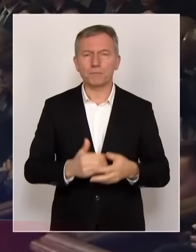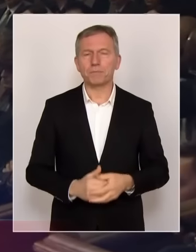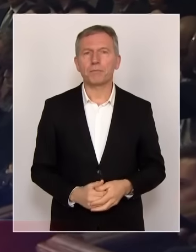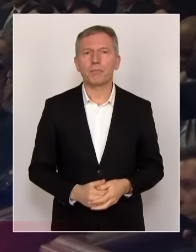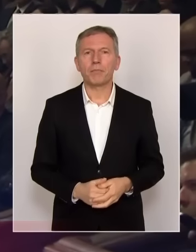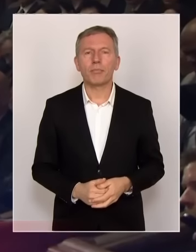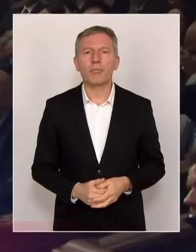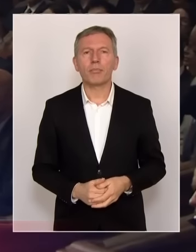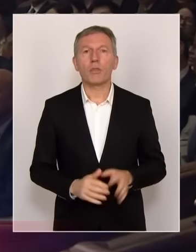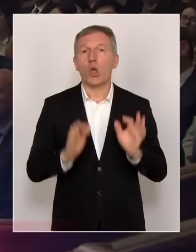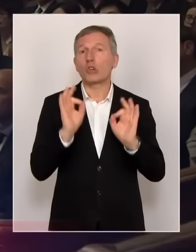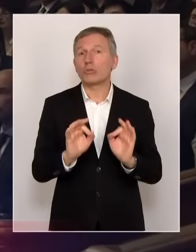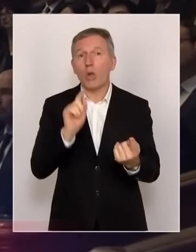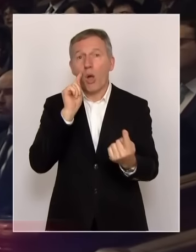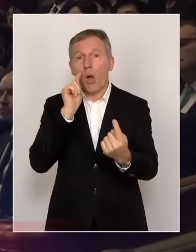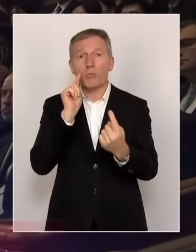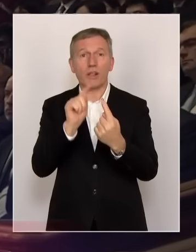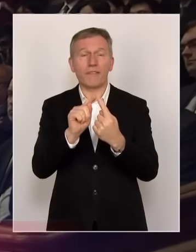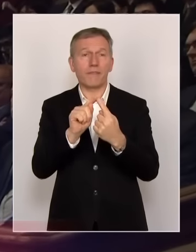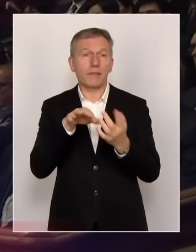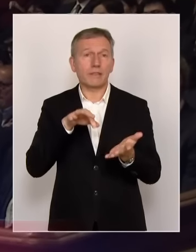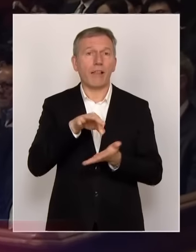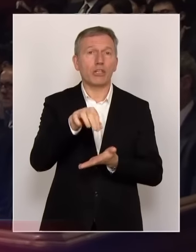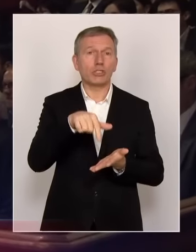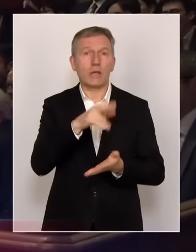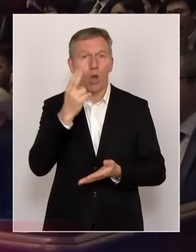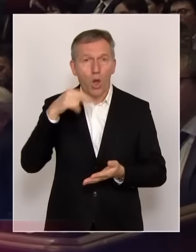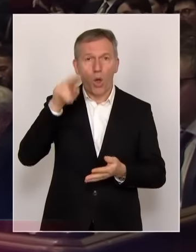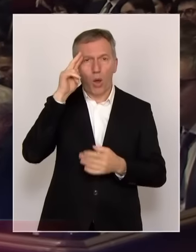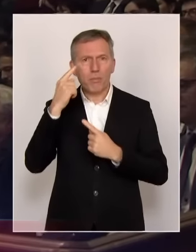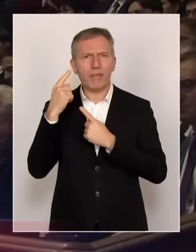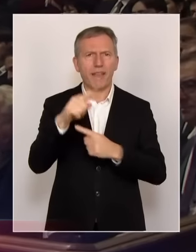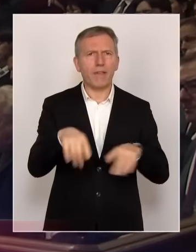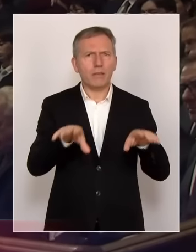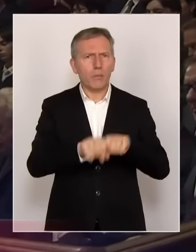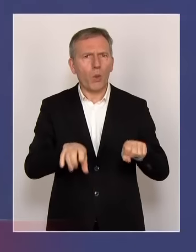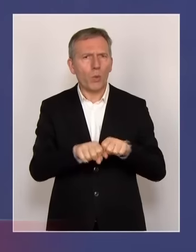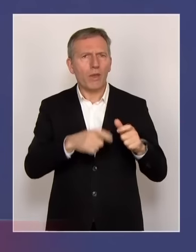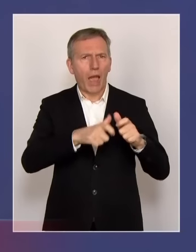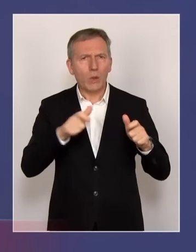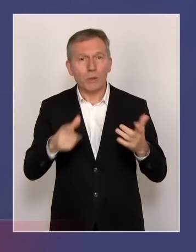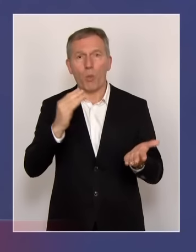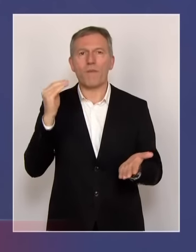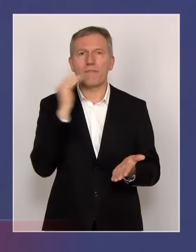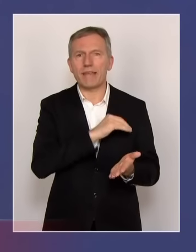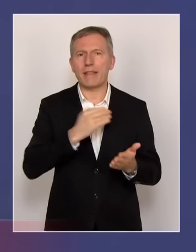L'objectif d'une stratégie européenne industrielle de défense, c'est bien de produire plus vite, davantage, en Européens.